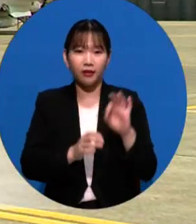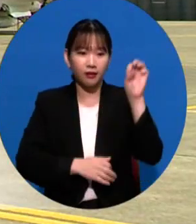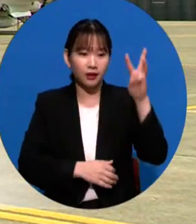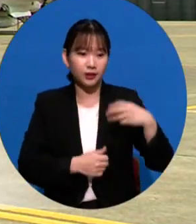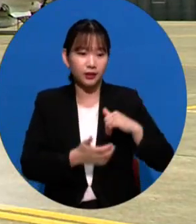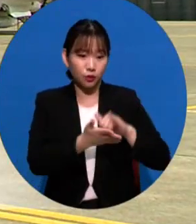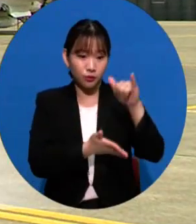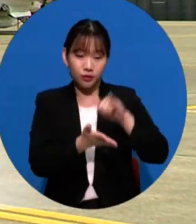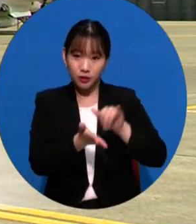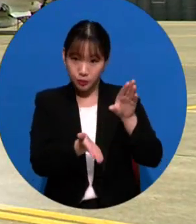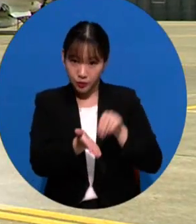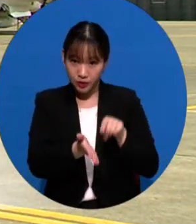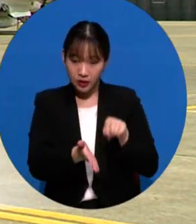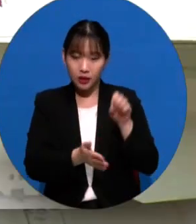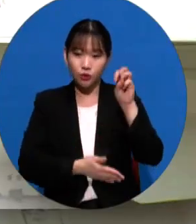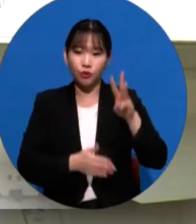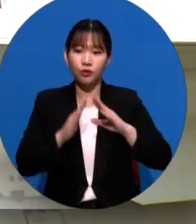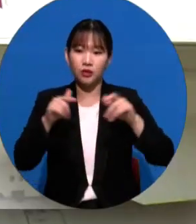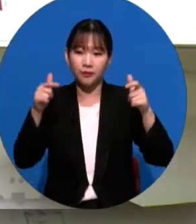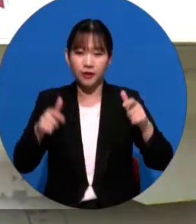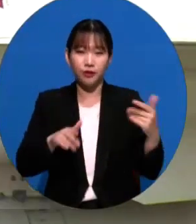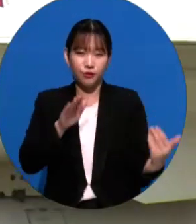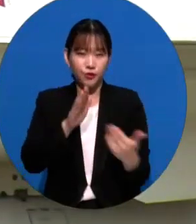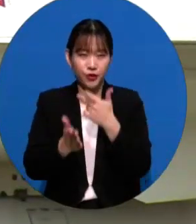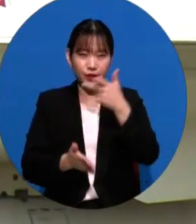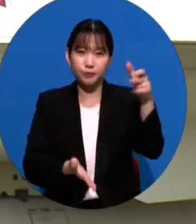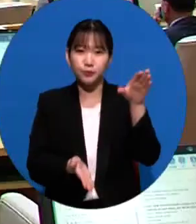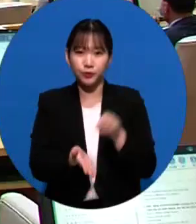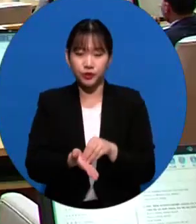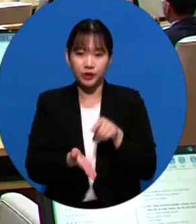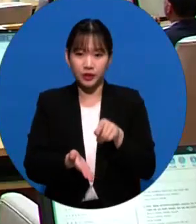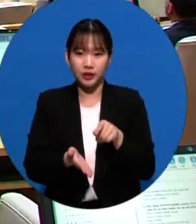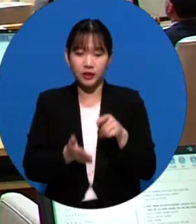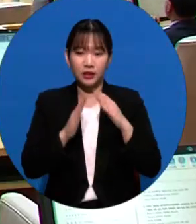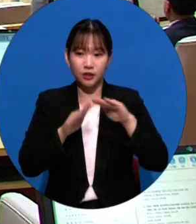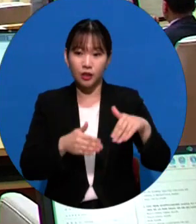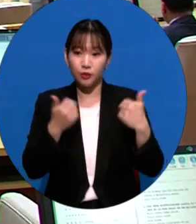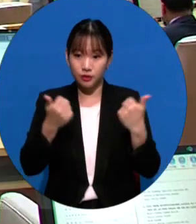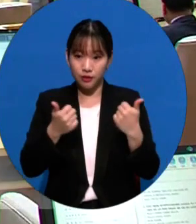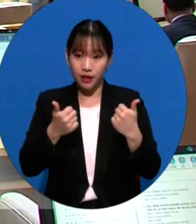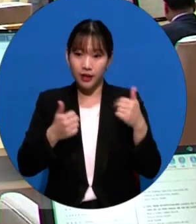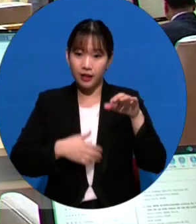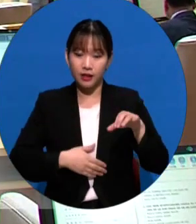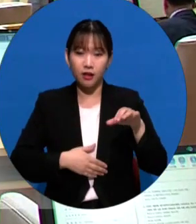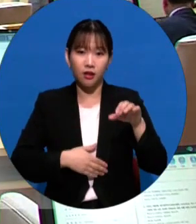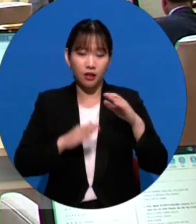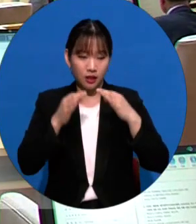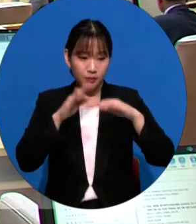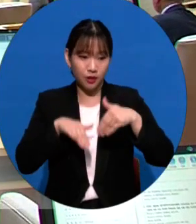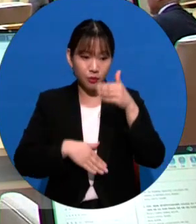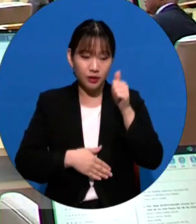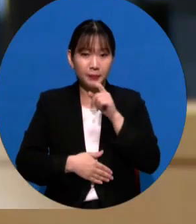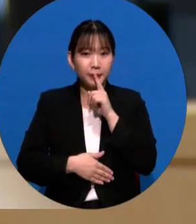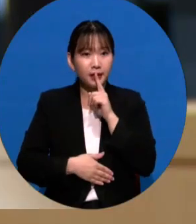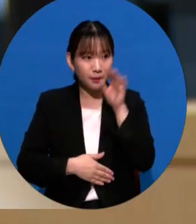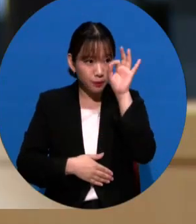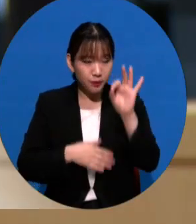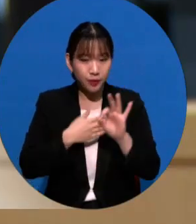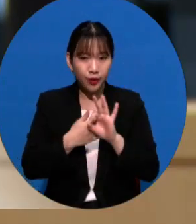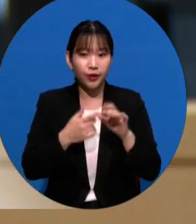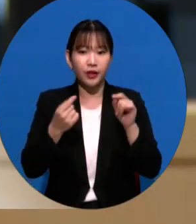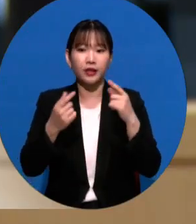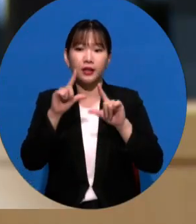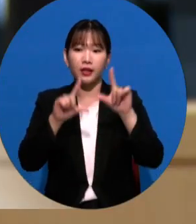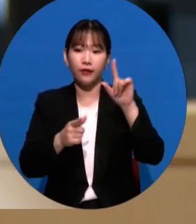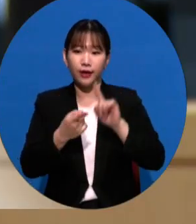광주 군공항 문제는 광주 전남의 최대 현안입니다. 전남도의회에서 김영록 지사의 발언들을 보면 이 같은